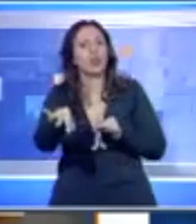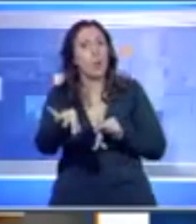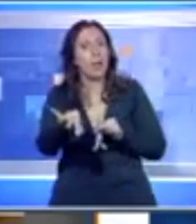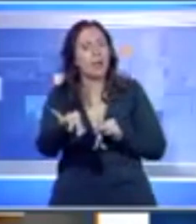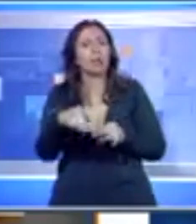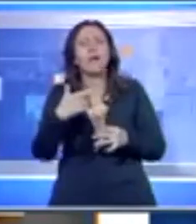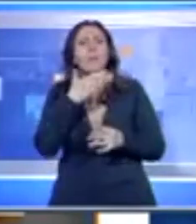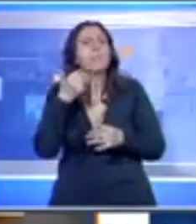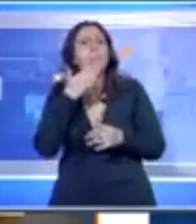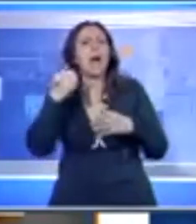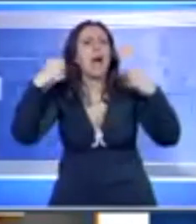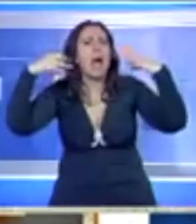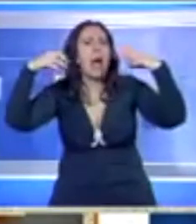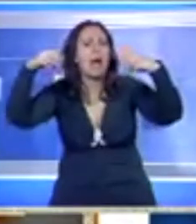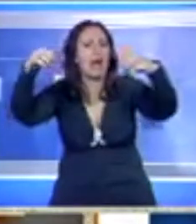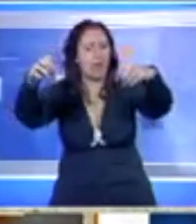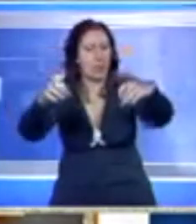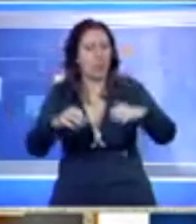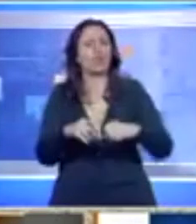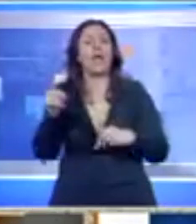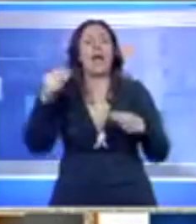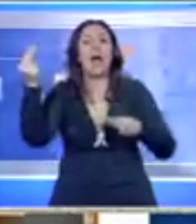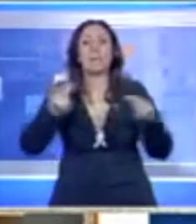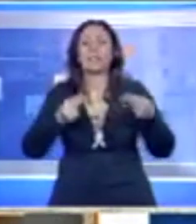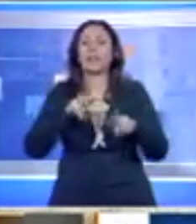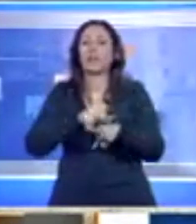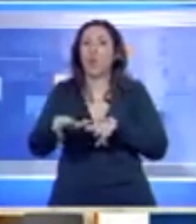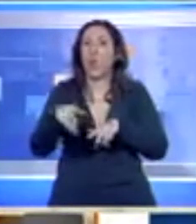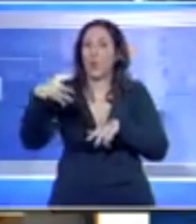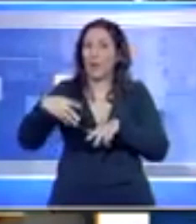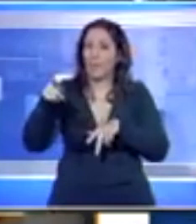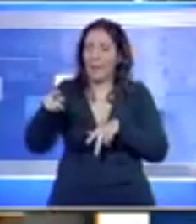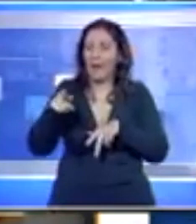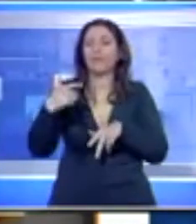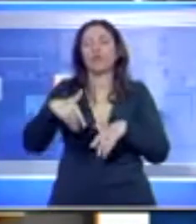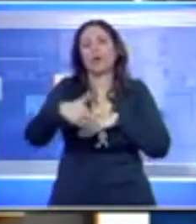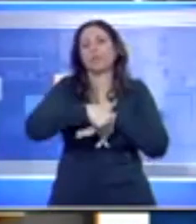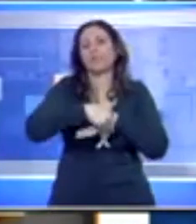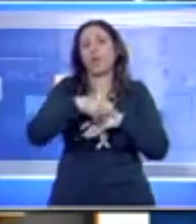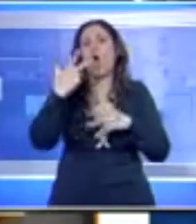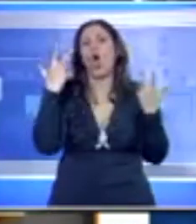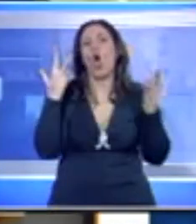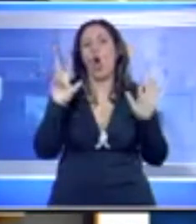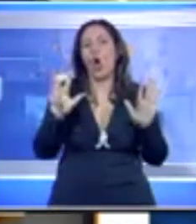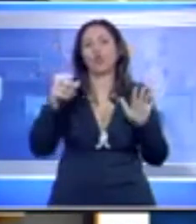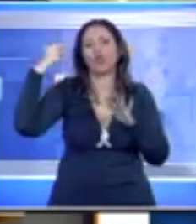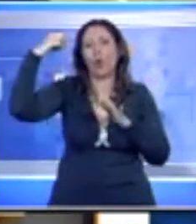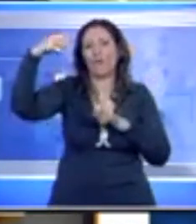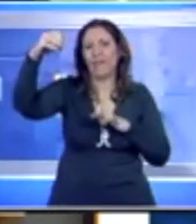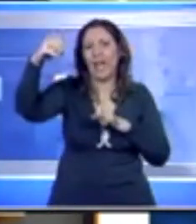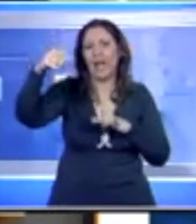siano privi di illuminazione l'amministrazione comunale di melfi ha installato in via temporanea 8 fari nei punti più critici